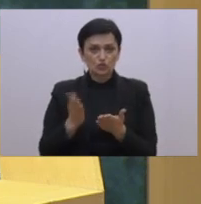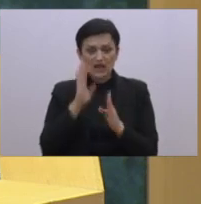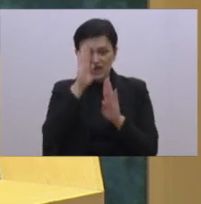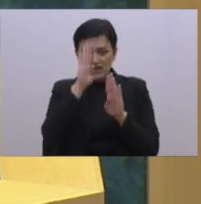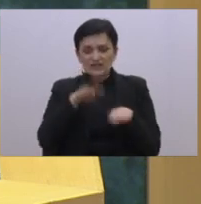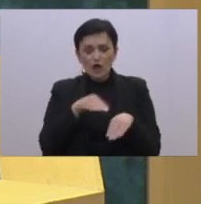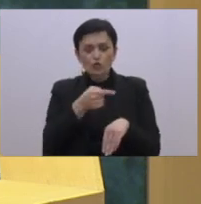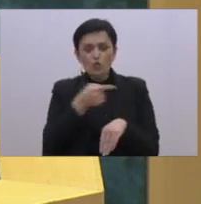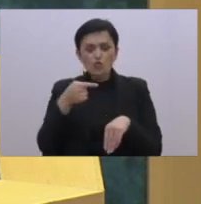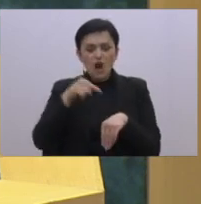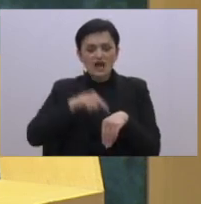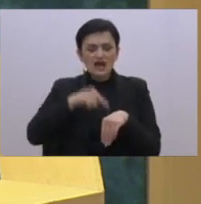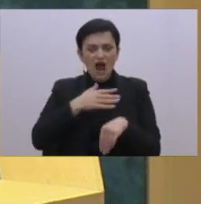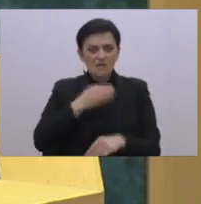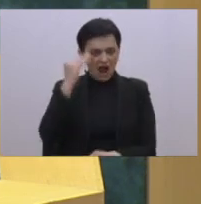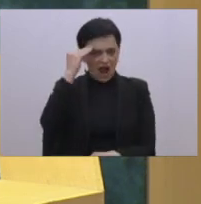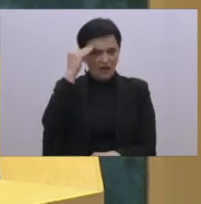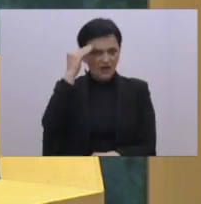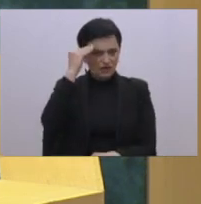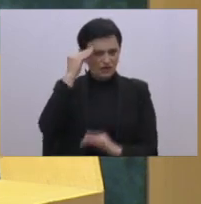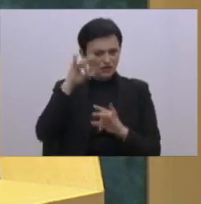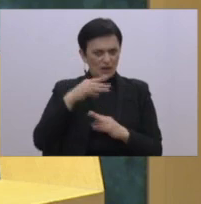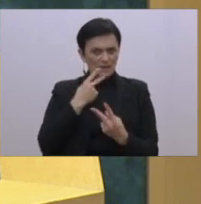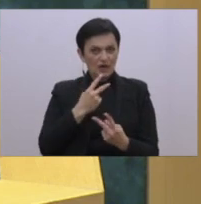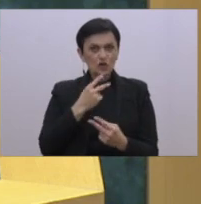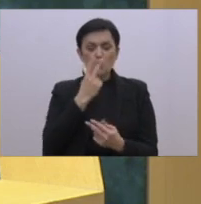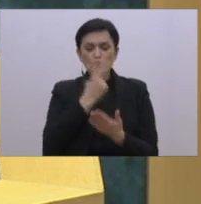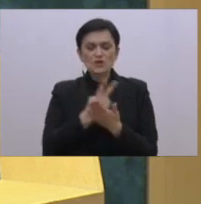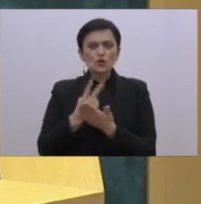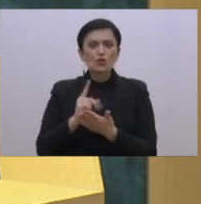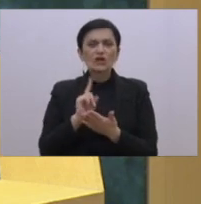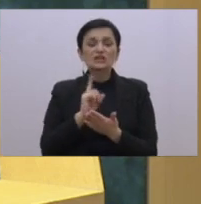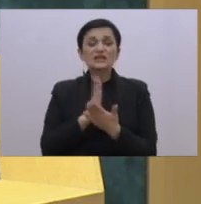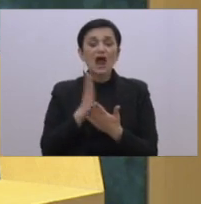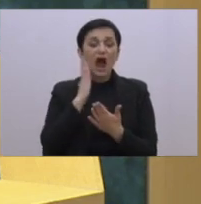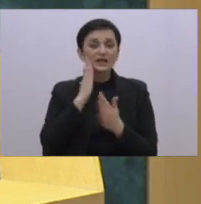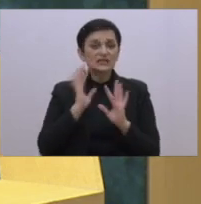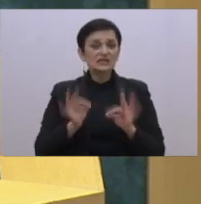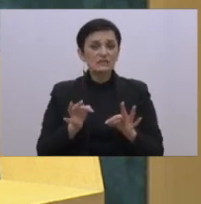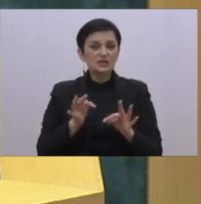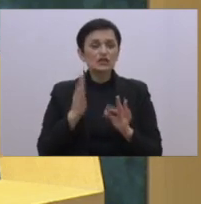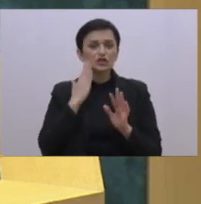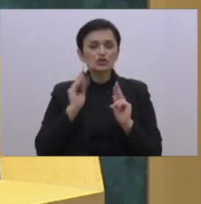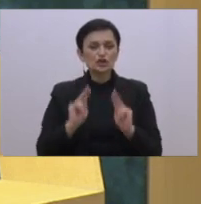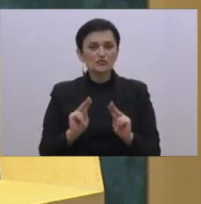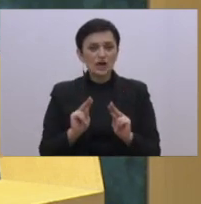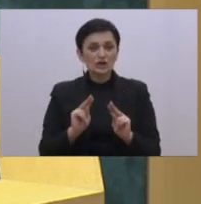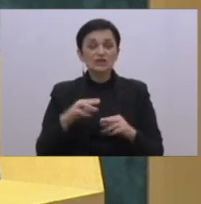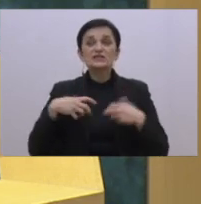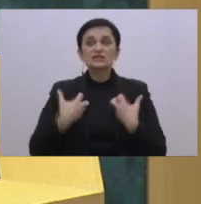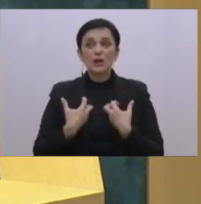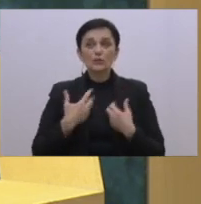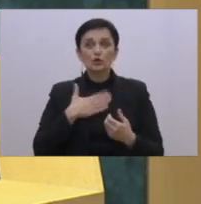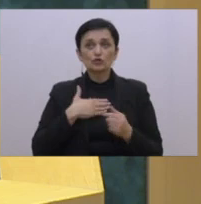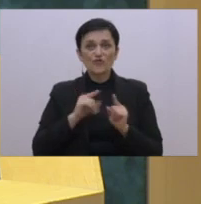უარყოფითი განცდა, აღქმა, შთაბეჭდილება, მიუხედავად იმისა, თუ რა არის სიმართლე და ჭეშმარიტება. სამწუხაროდ,